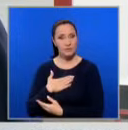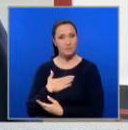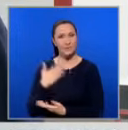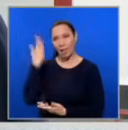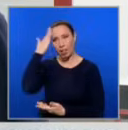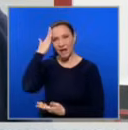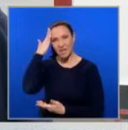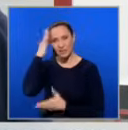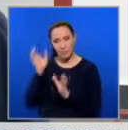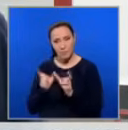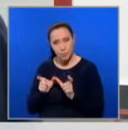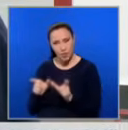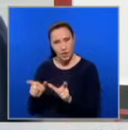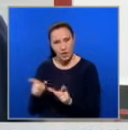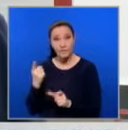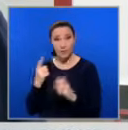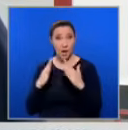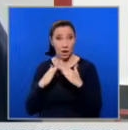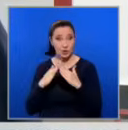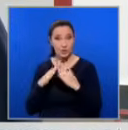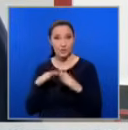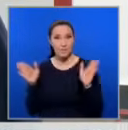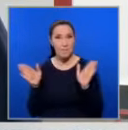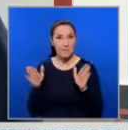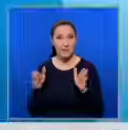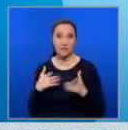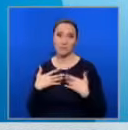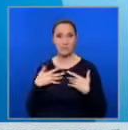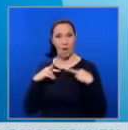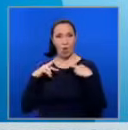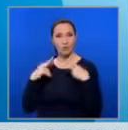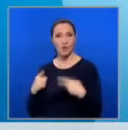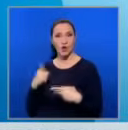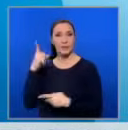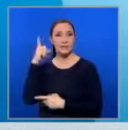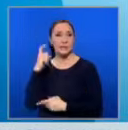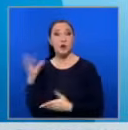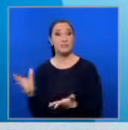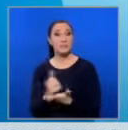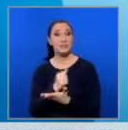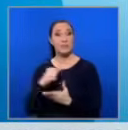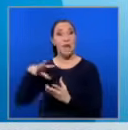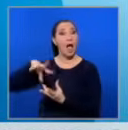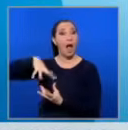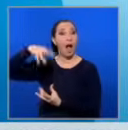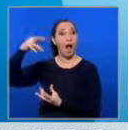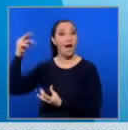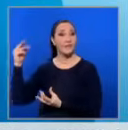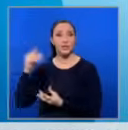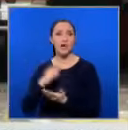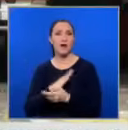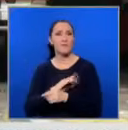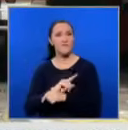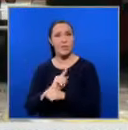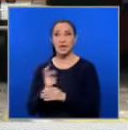главата ѝ беше заседнала в една къщичка за птици. Ние откликнахме на сигнала, спасихме катеричката, веднага се хвърли